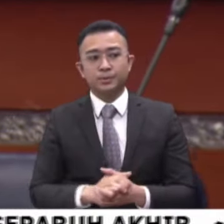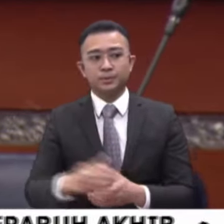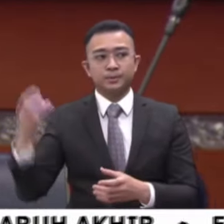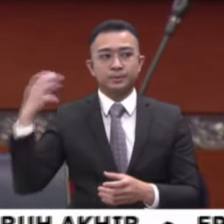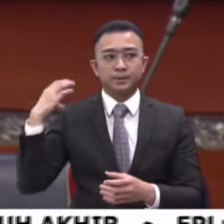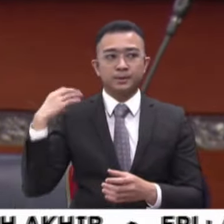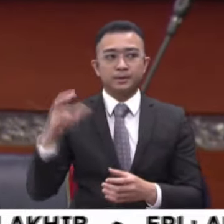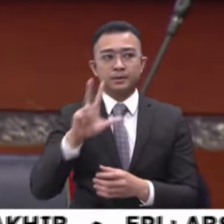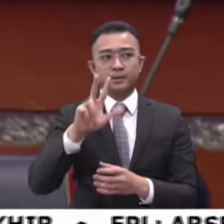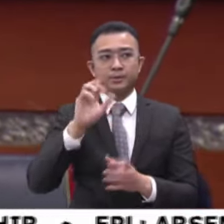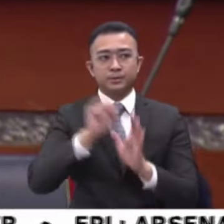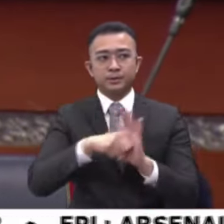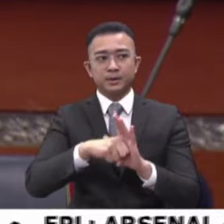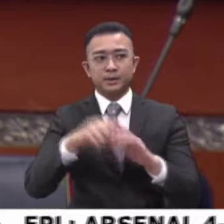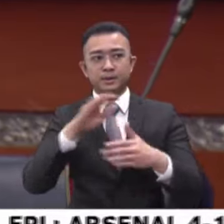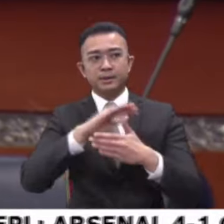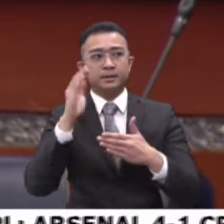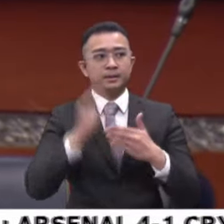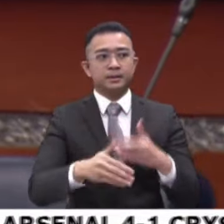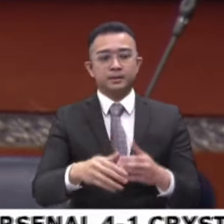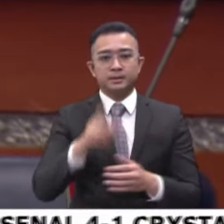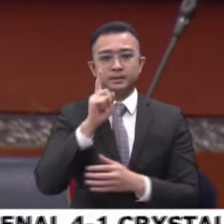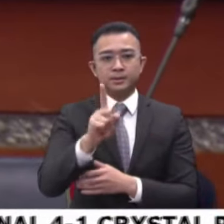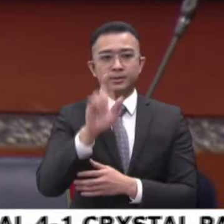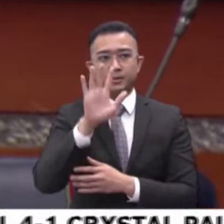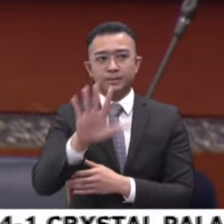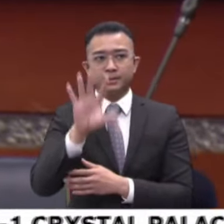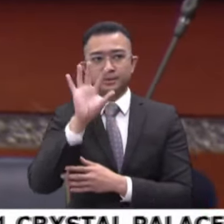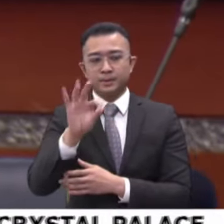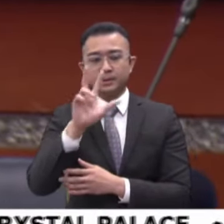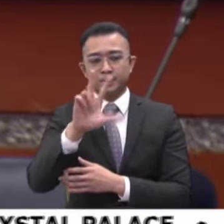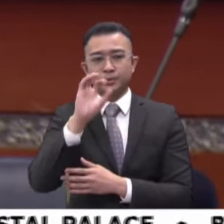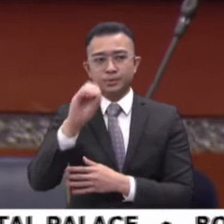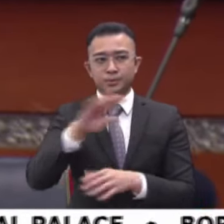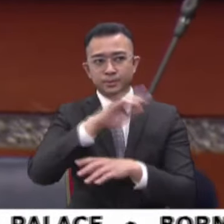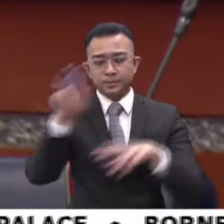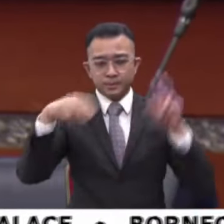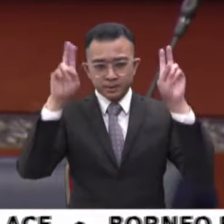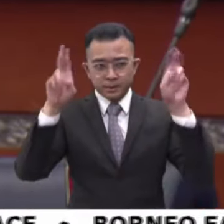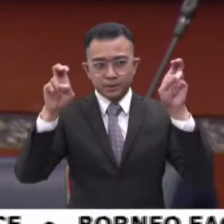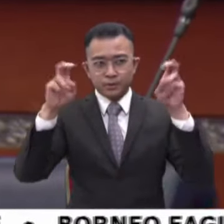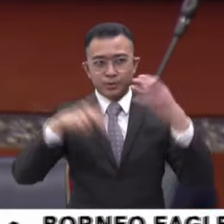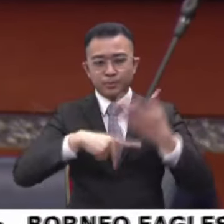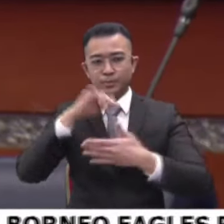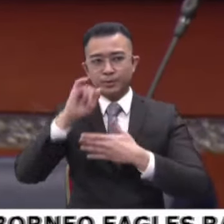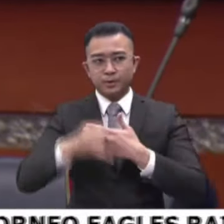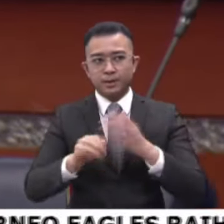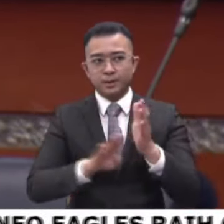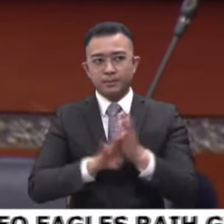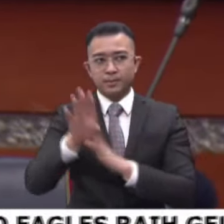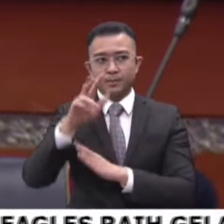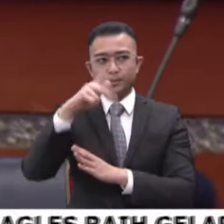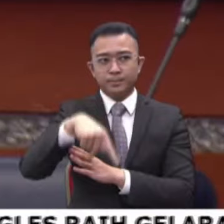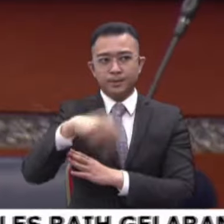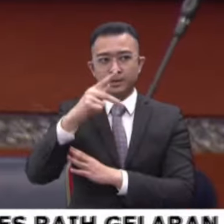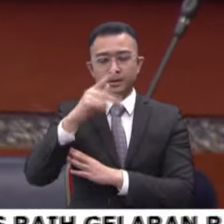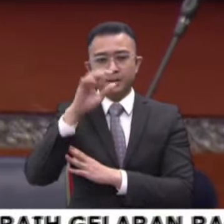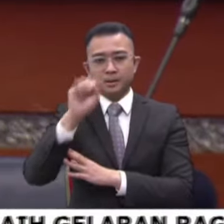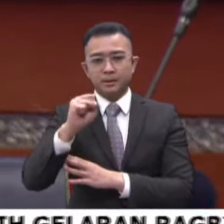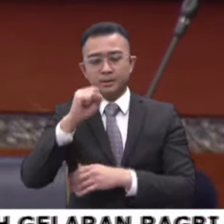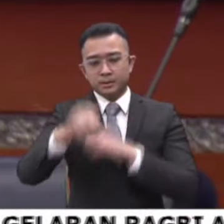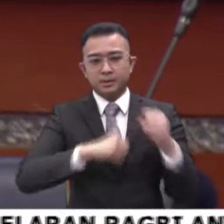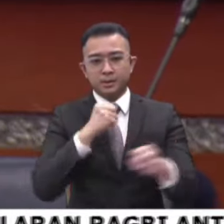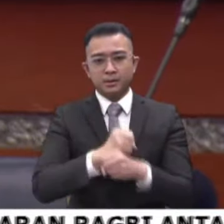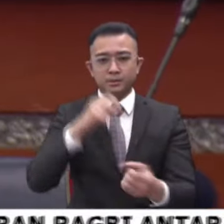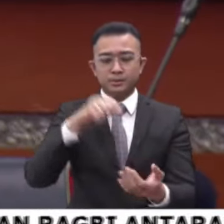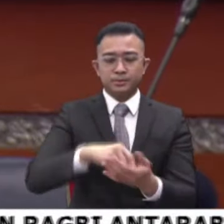30 saat yang terakhir bawah butiran 19530 di bawah tajuk program peningkatan dan pembangunan PKS. Tahun